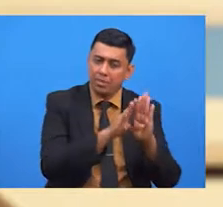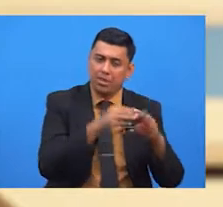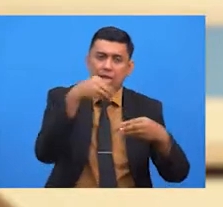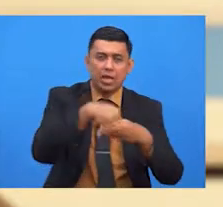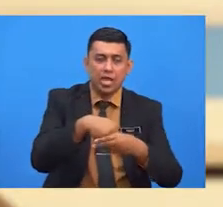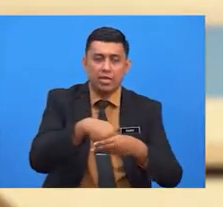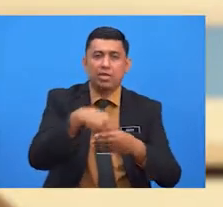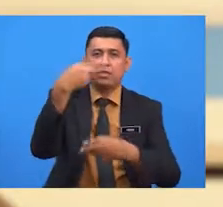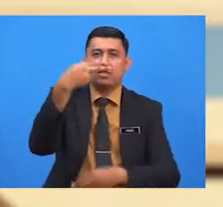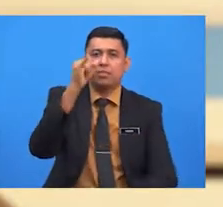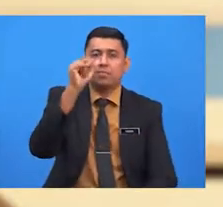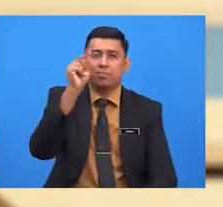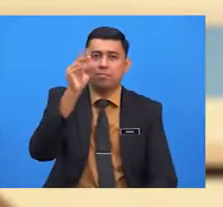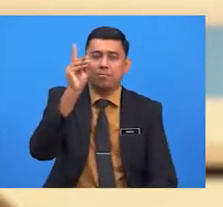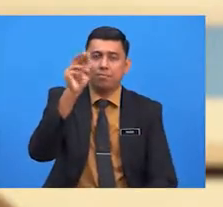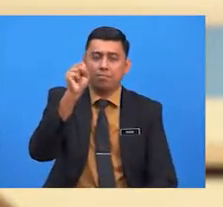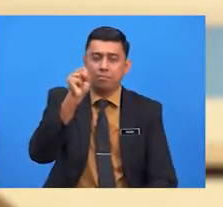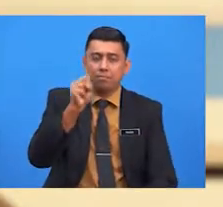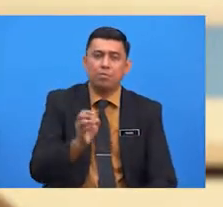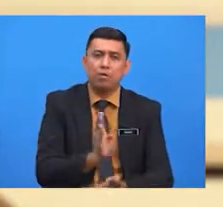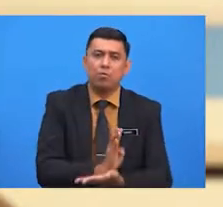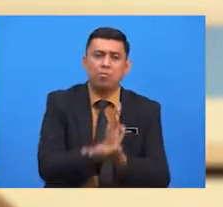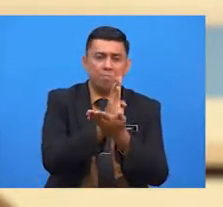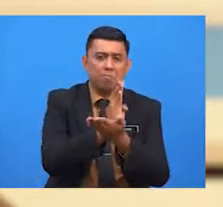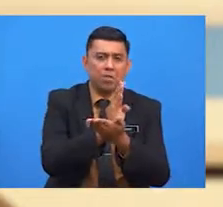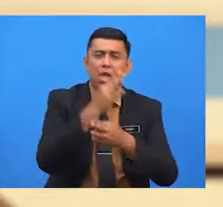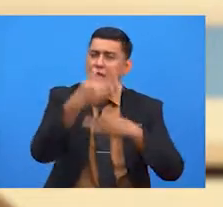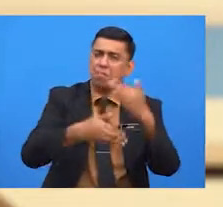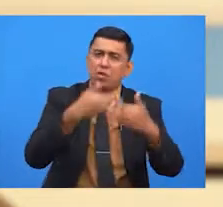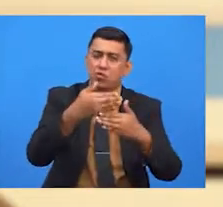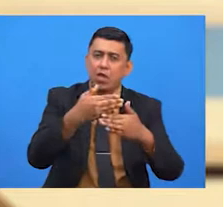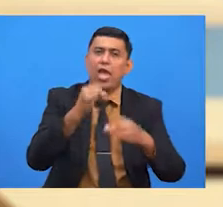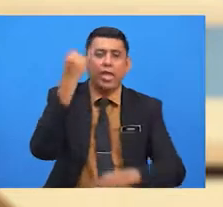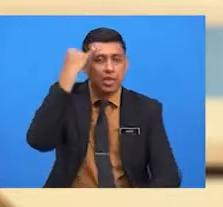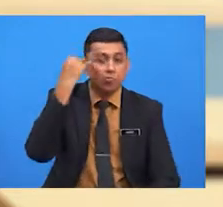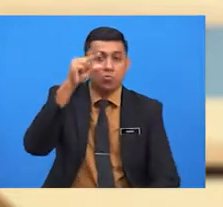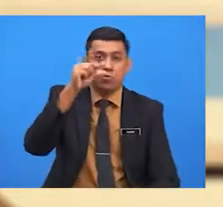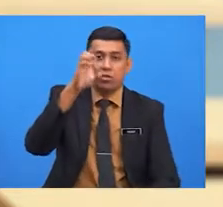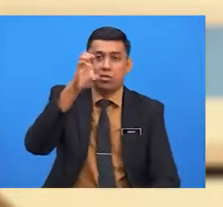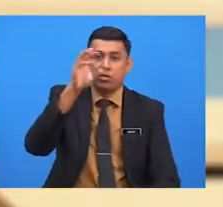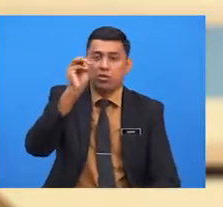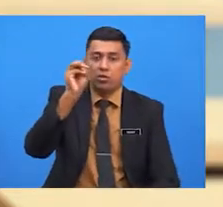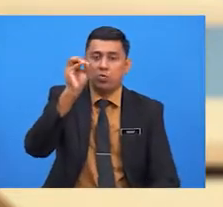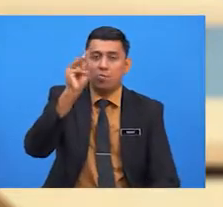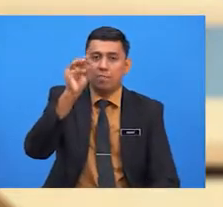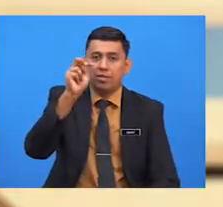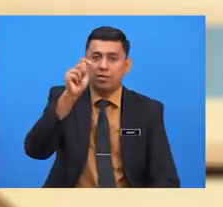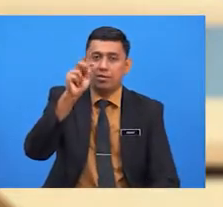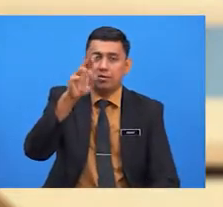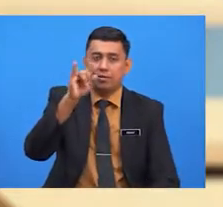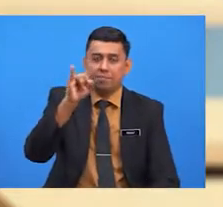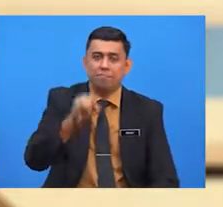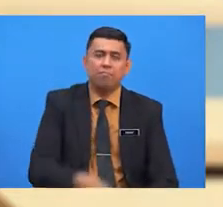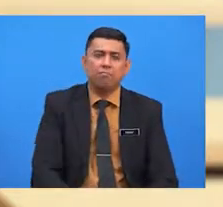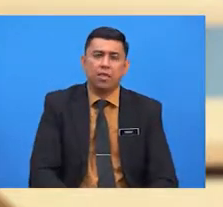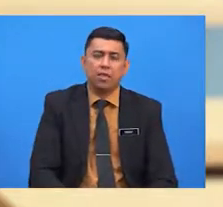Indus dibantu oleh kemajuan ilmu geometri dan pembinaan